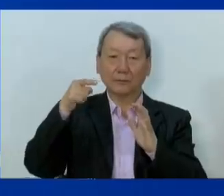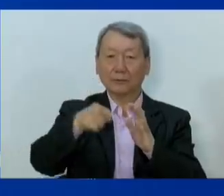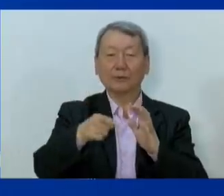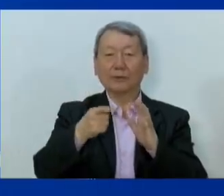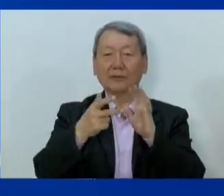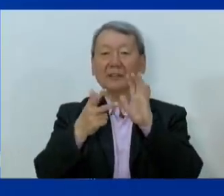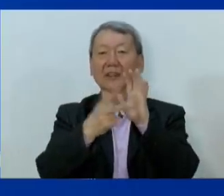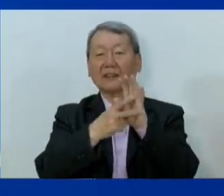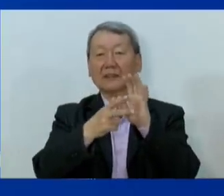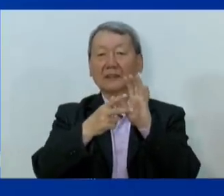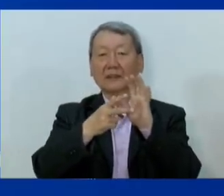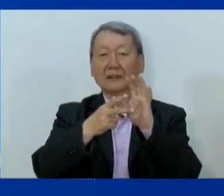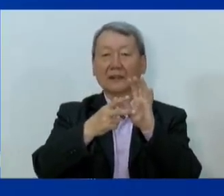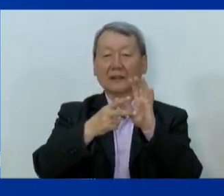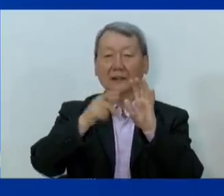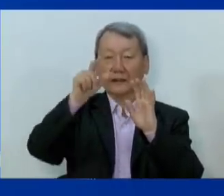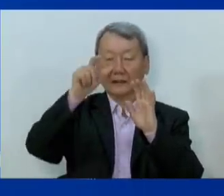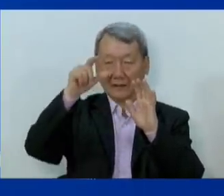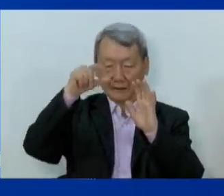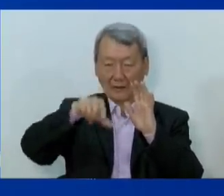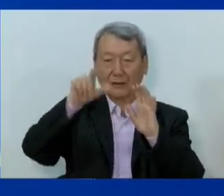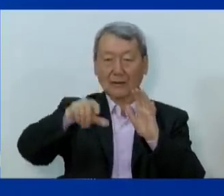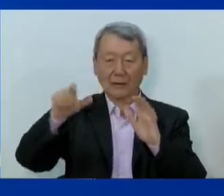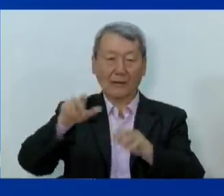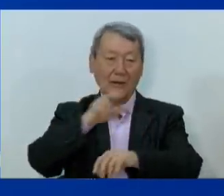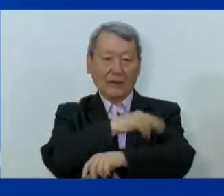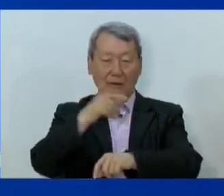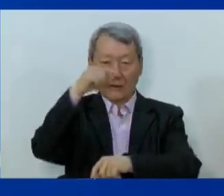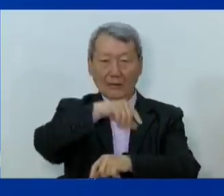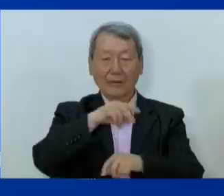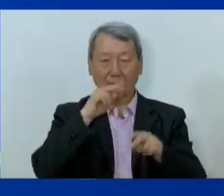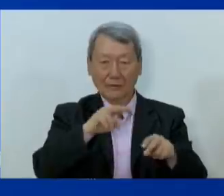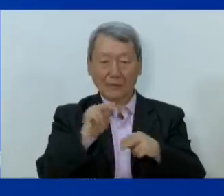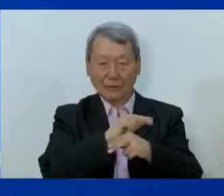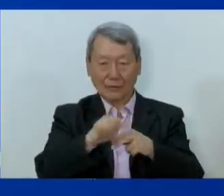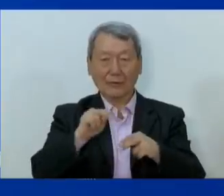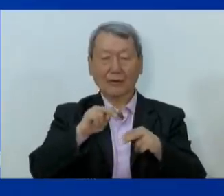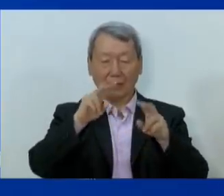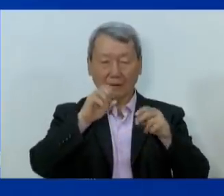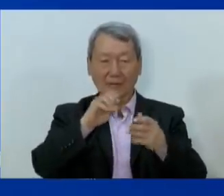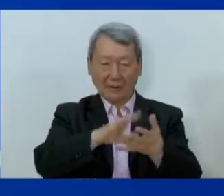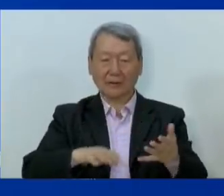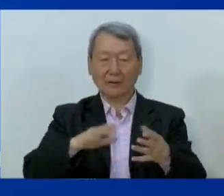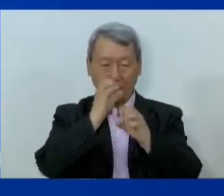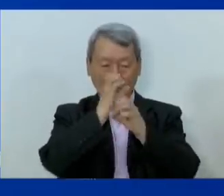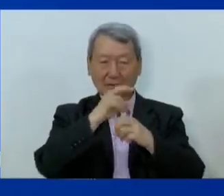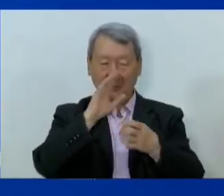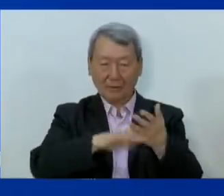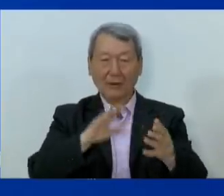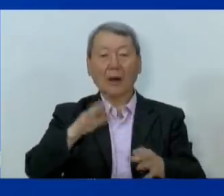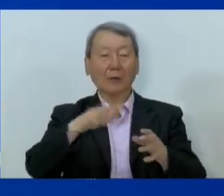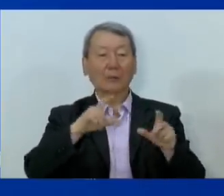адамдар бізден медицинал көзім өлді болып, текшер үгі алынып тұрған кезі.